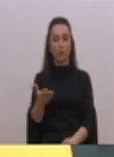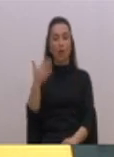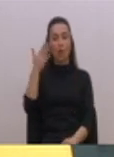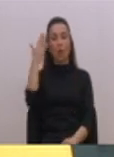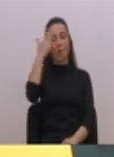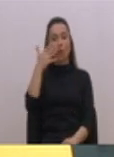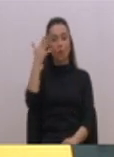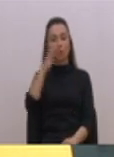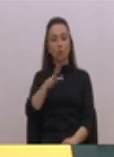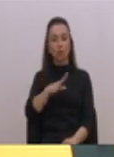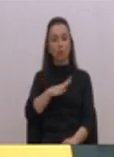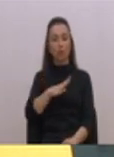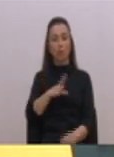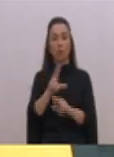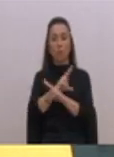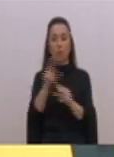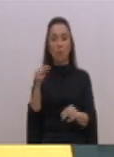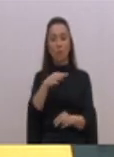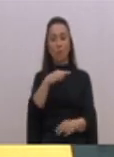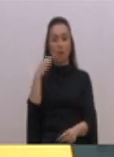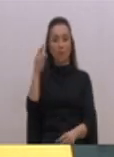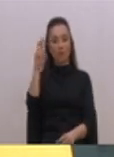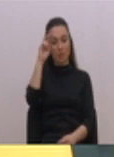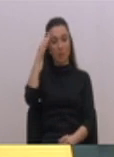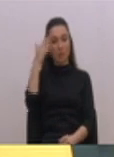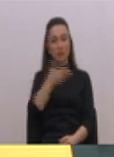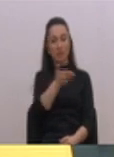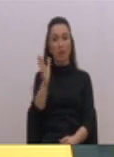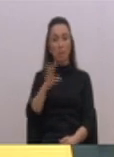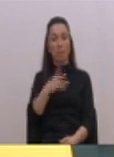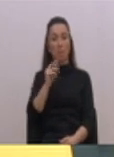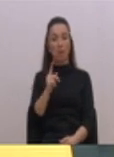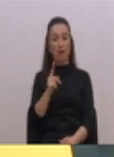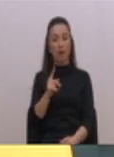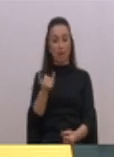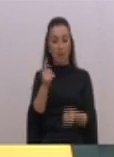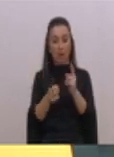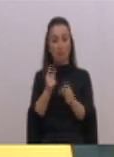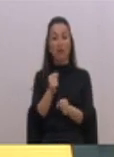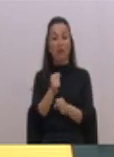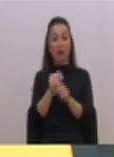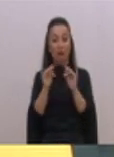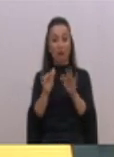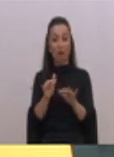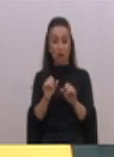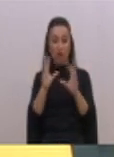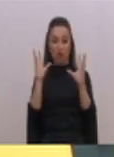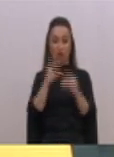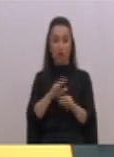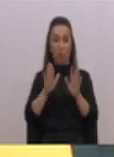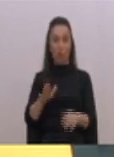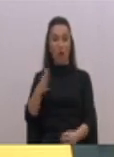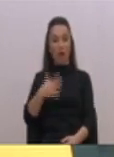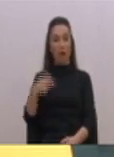ოცნებობდა, რომელსაც პირდებოდა ბევრი ხელისუფლება საზოგადოებას, მაგრამ ამის რეალურად გაკეთება შეძლო მხოლოდ